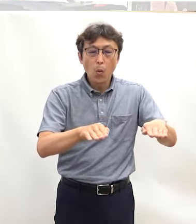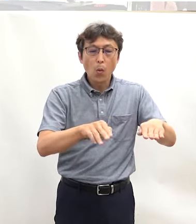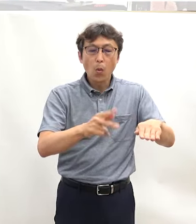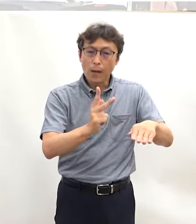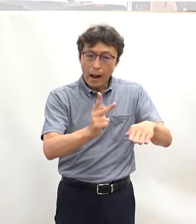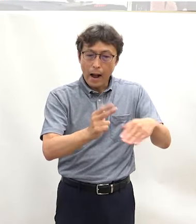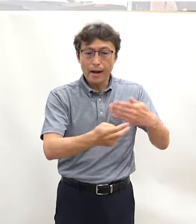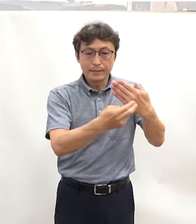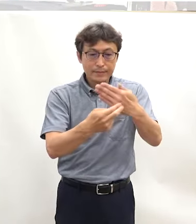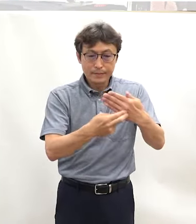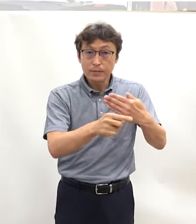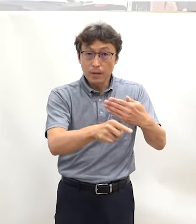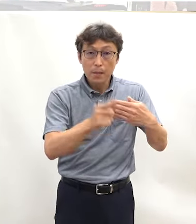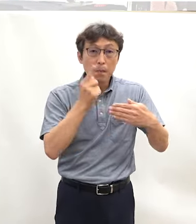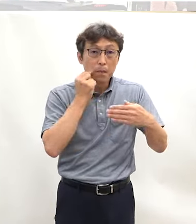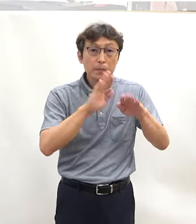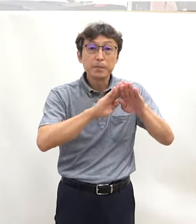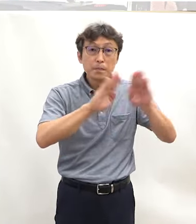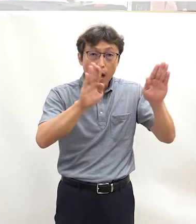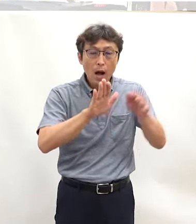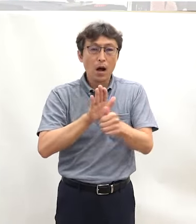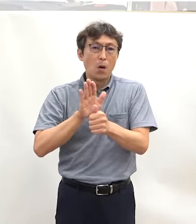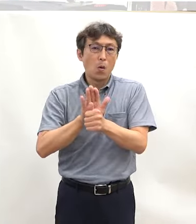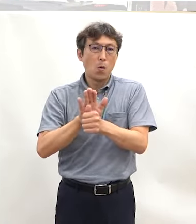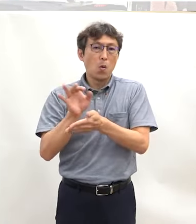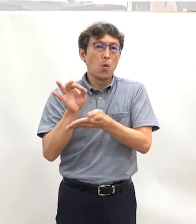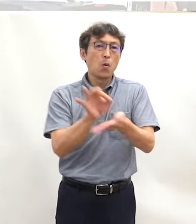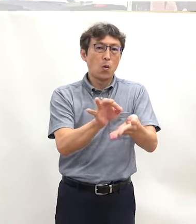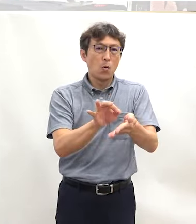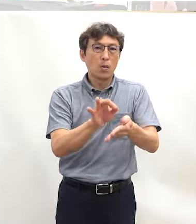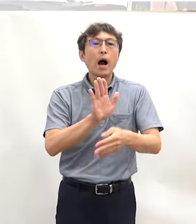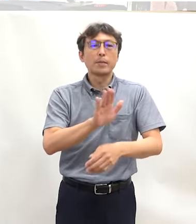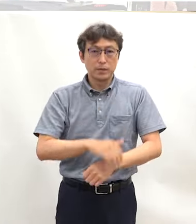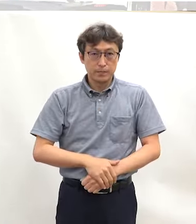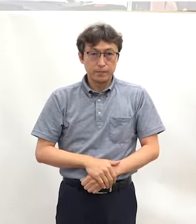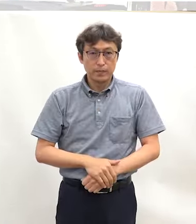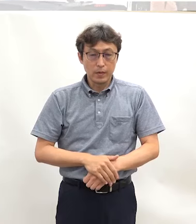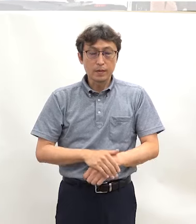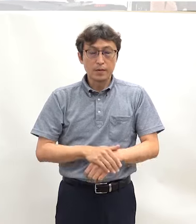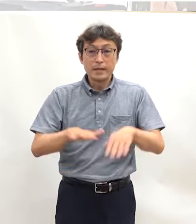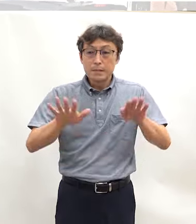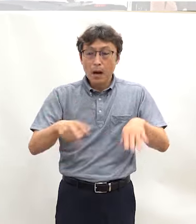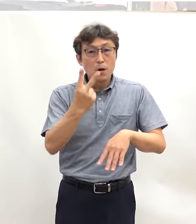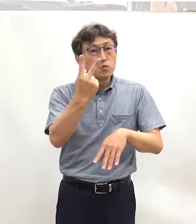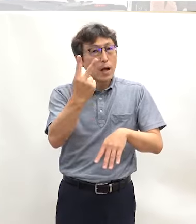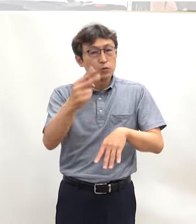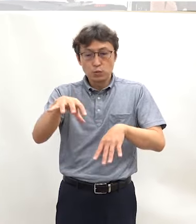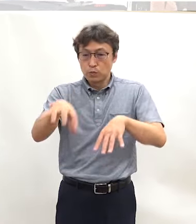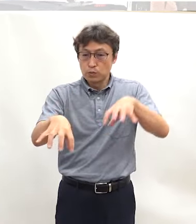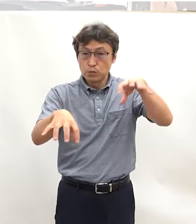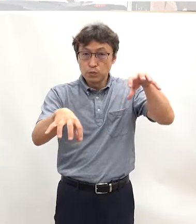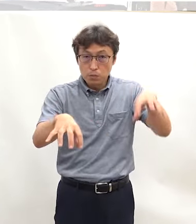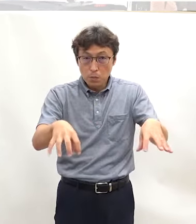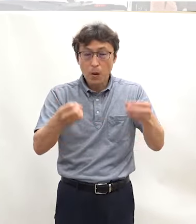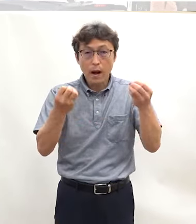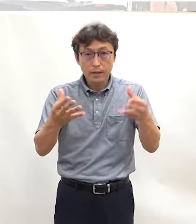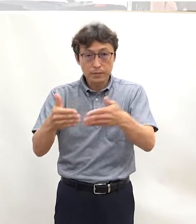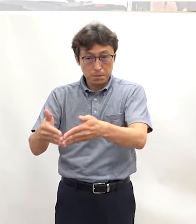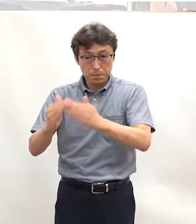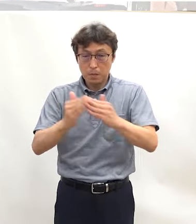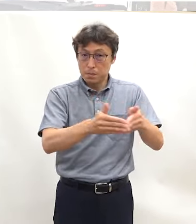でに2つの医療機関が新設をされ、そして、さらにプラス3つ、予定が